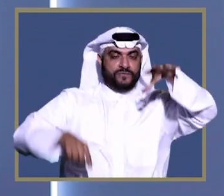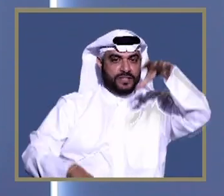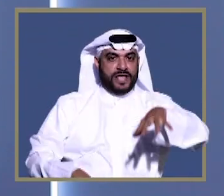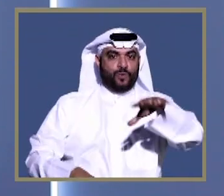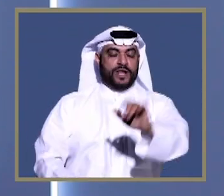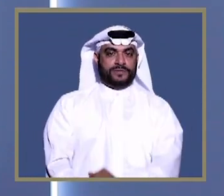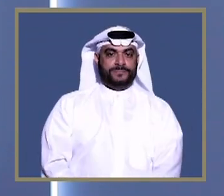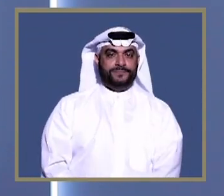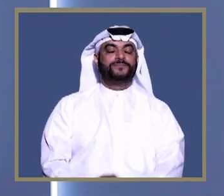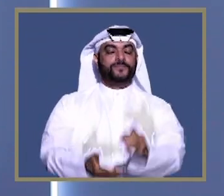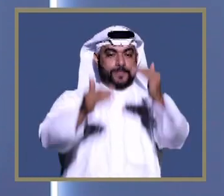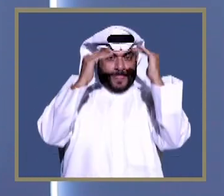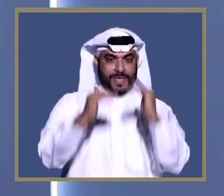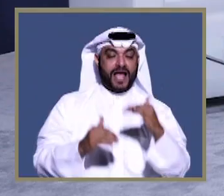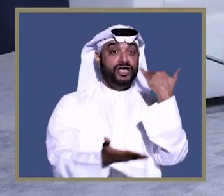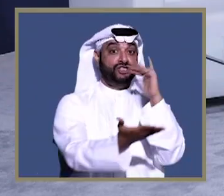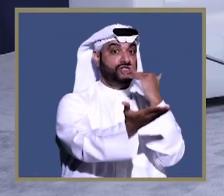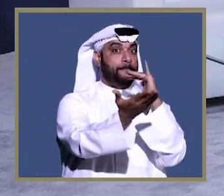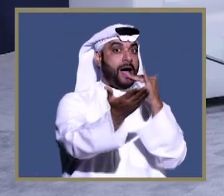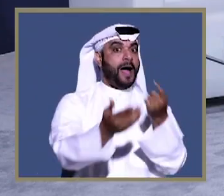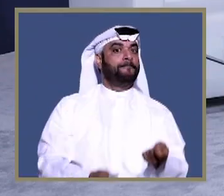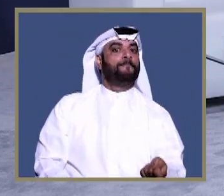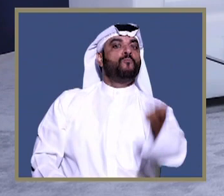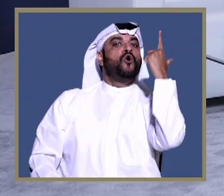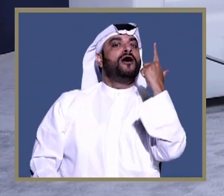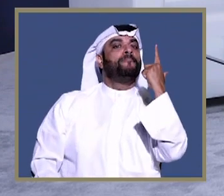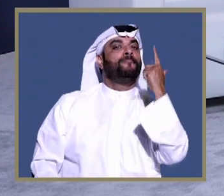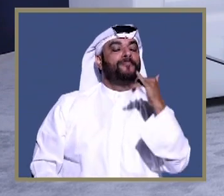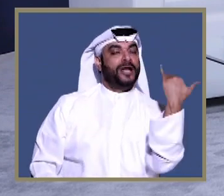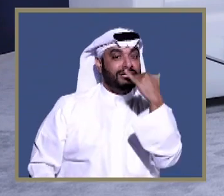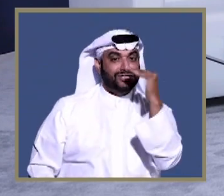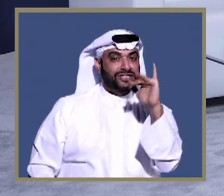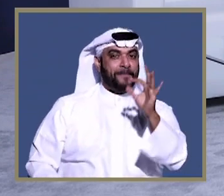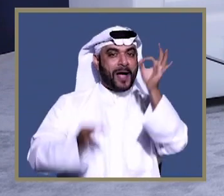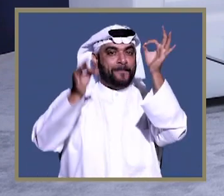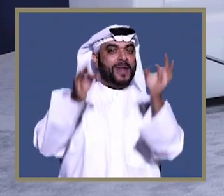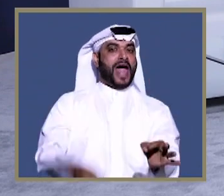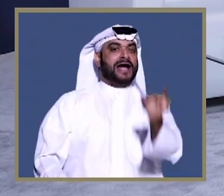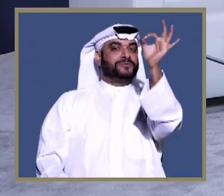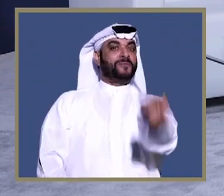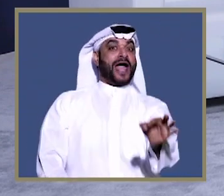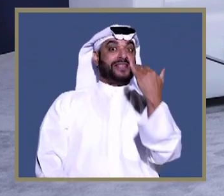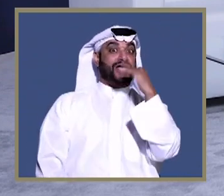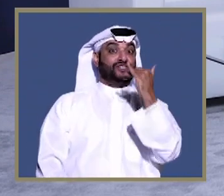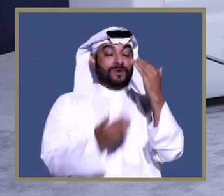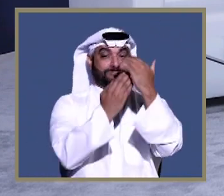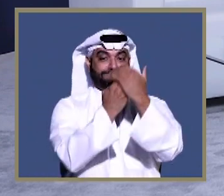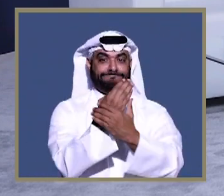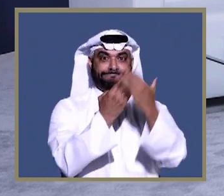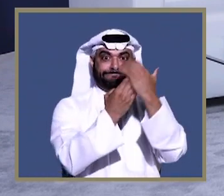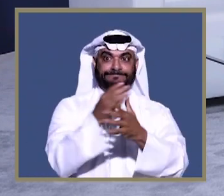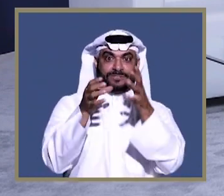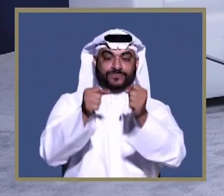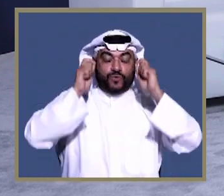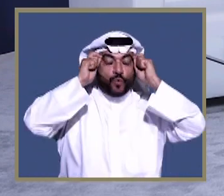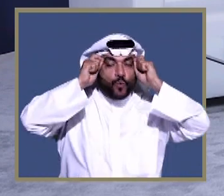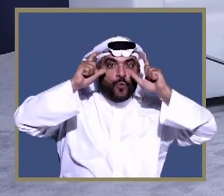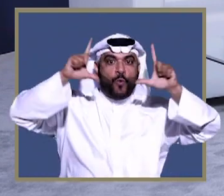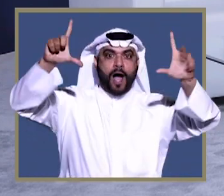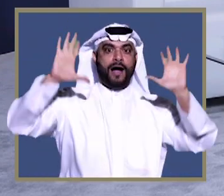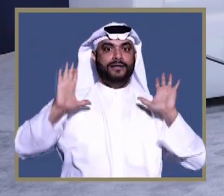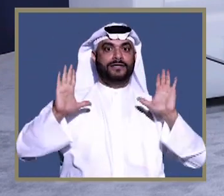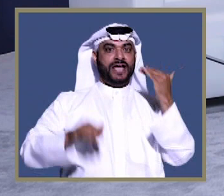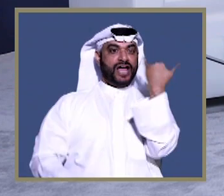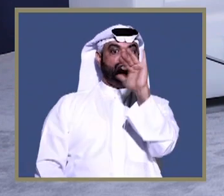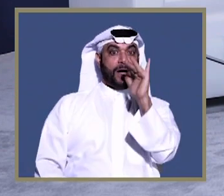وعي في الدولة. عندنا الشباب، قطاع الشباب لابد أن الشباب